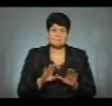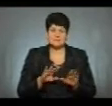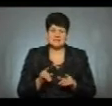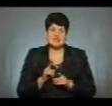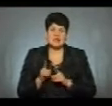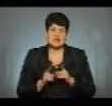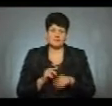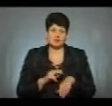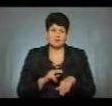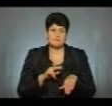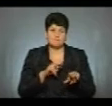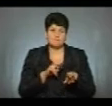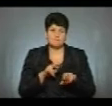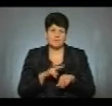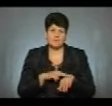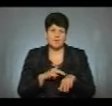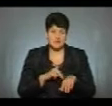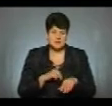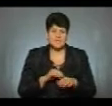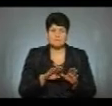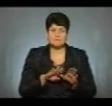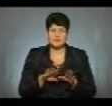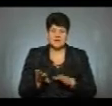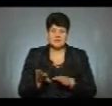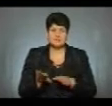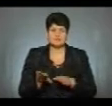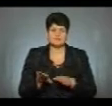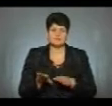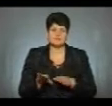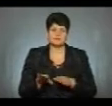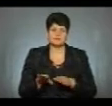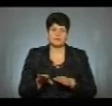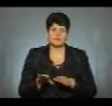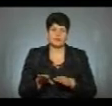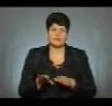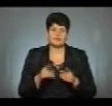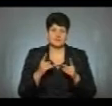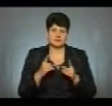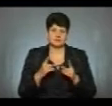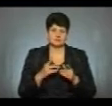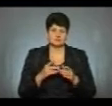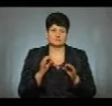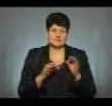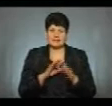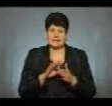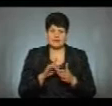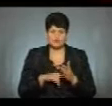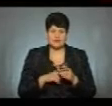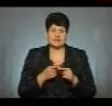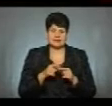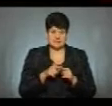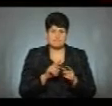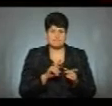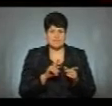реформи патрульної поліції з шаленого відсотку недовіри ця